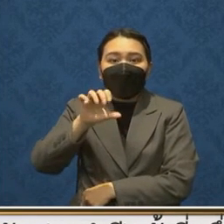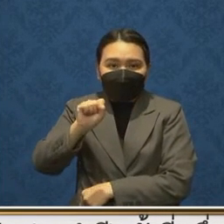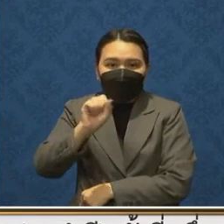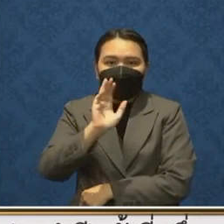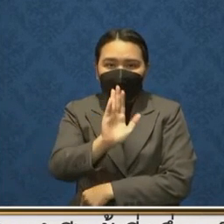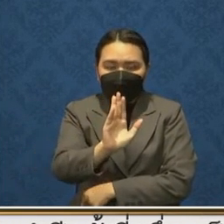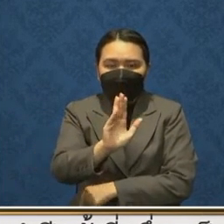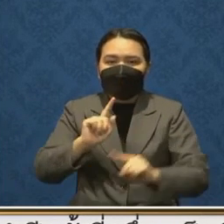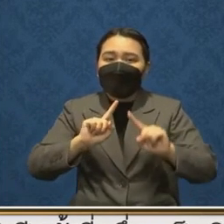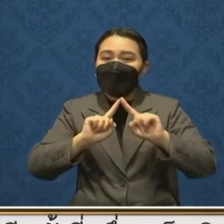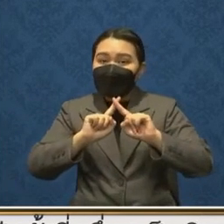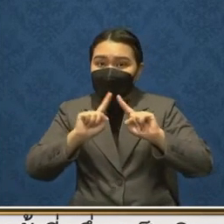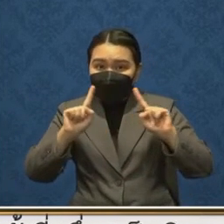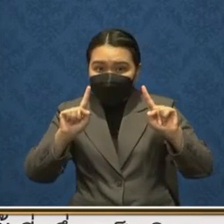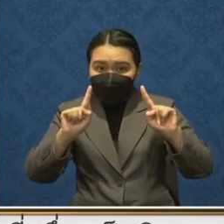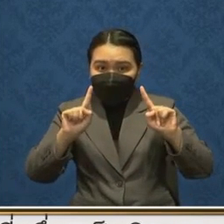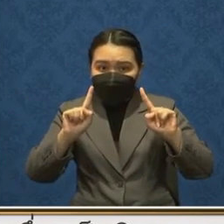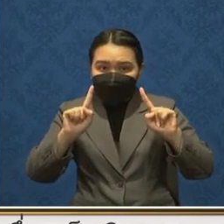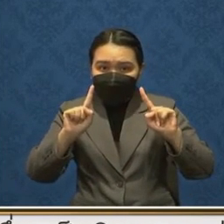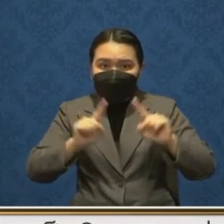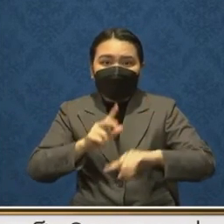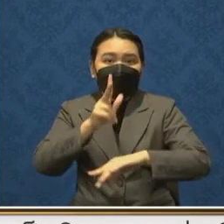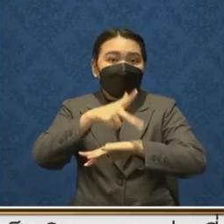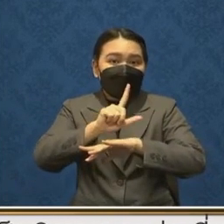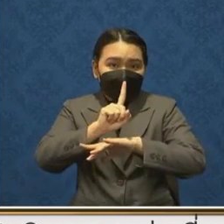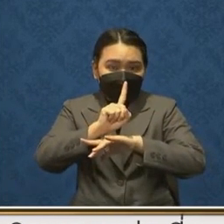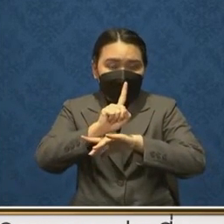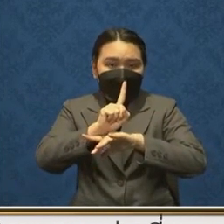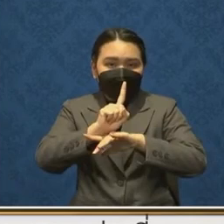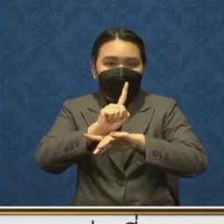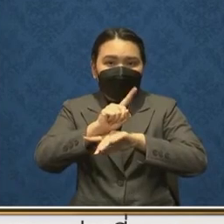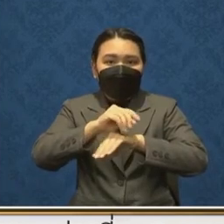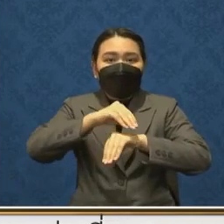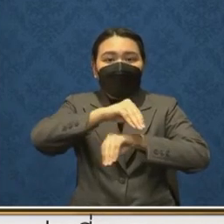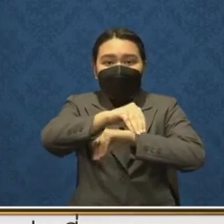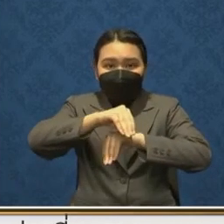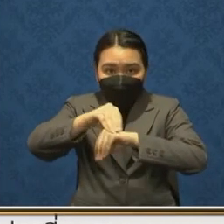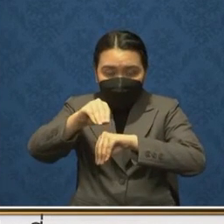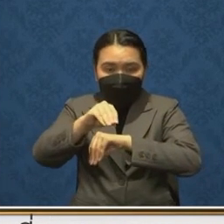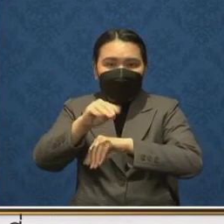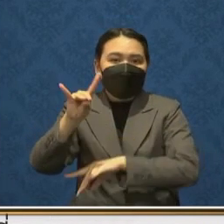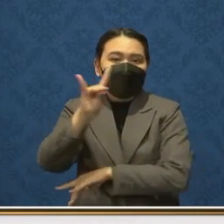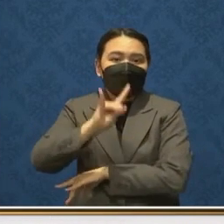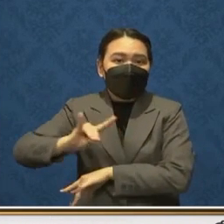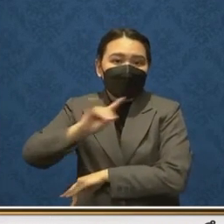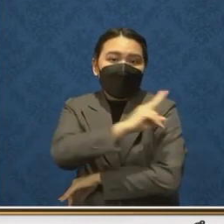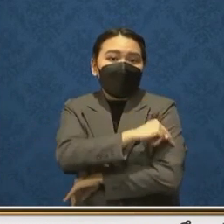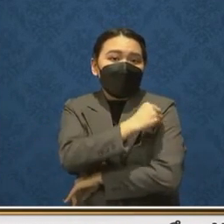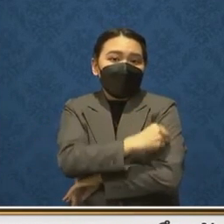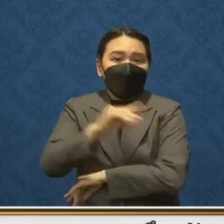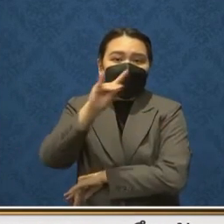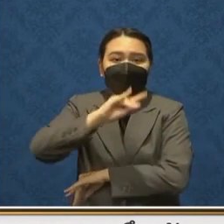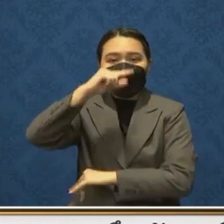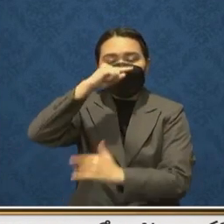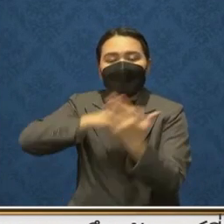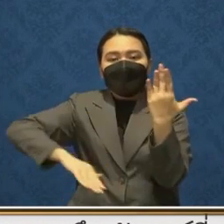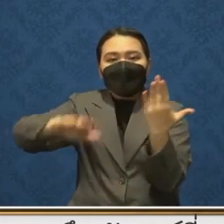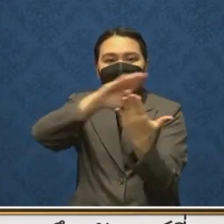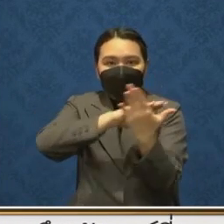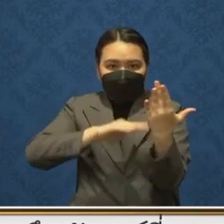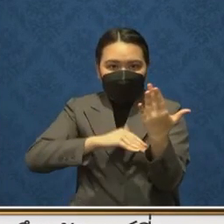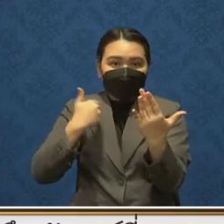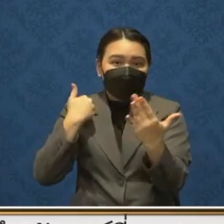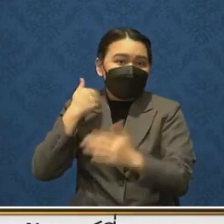สุดท้ายประทานภาคีขณะสระแทย์แ่งประเทศไยได้นำเรื่องนี้มาถาแงข่าว